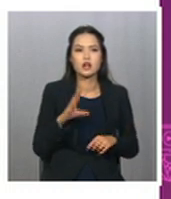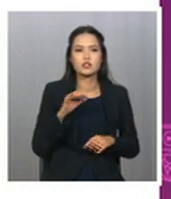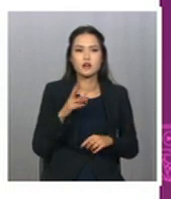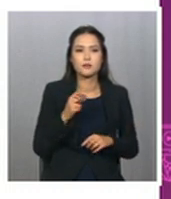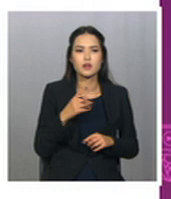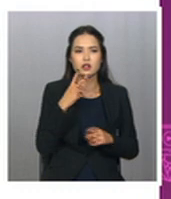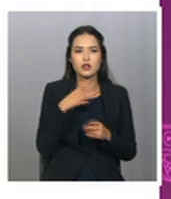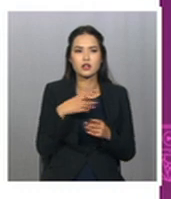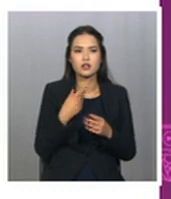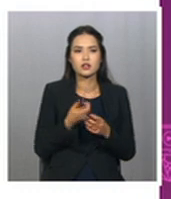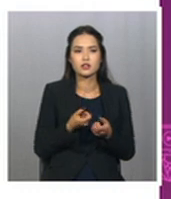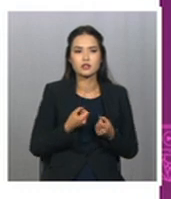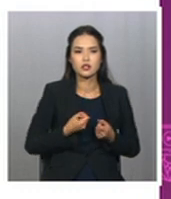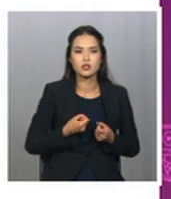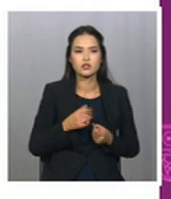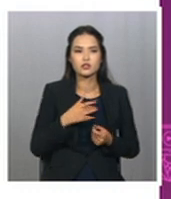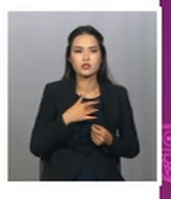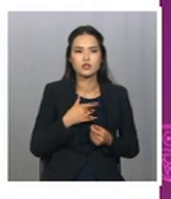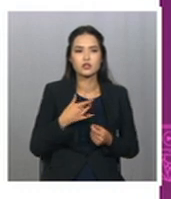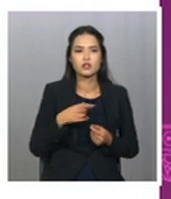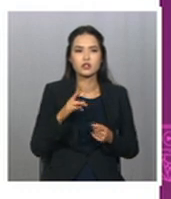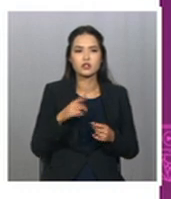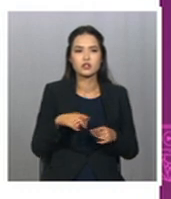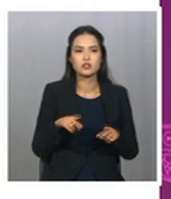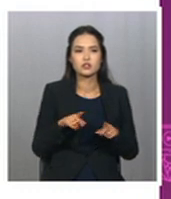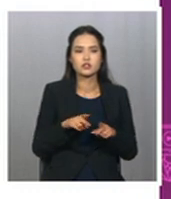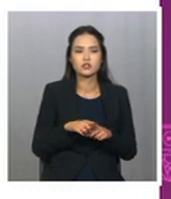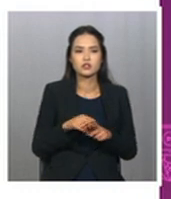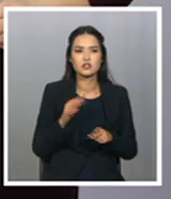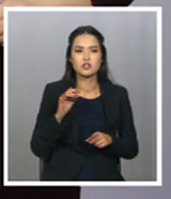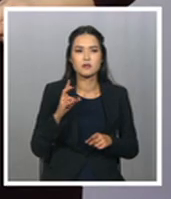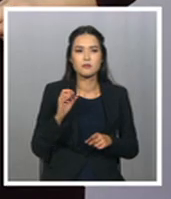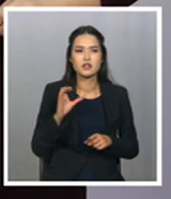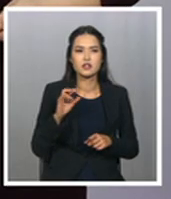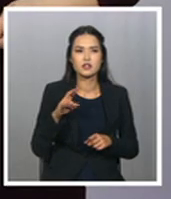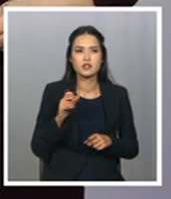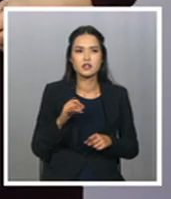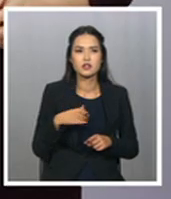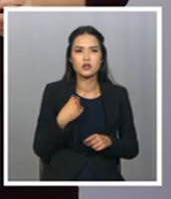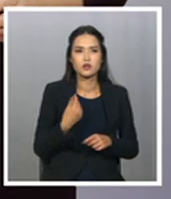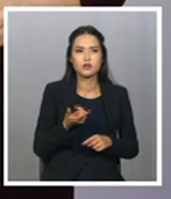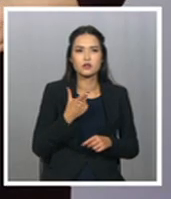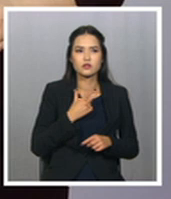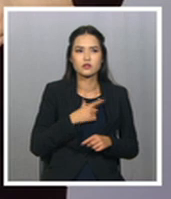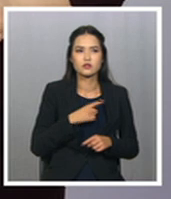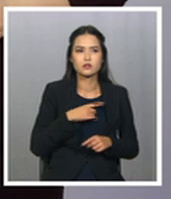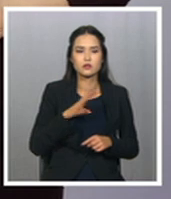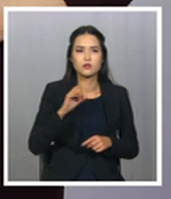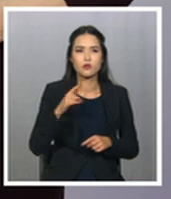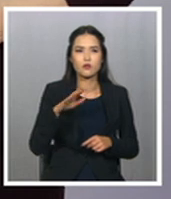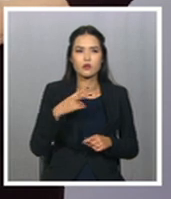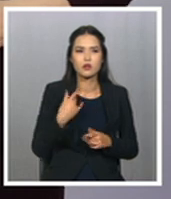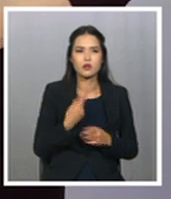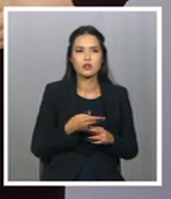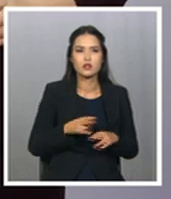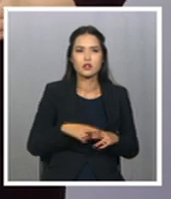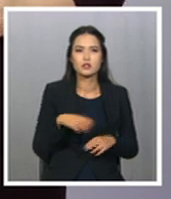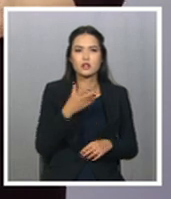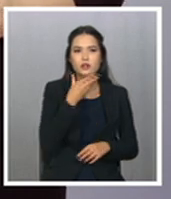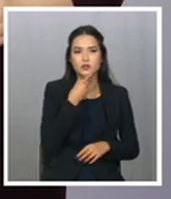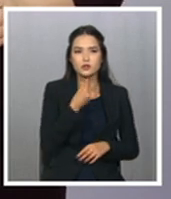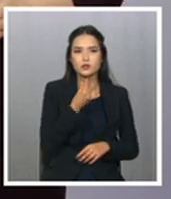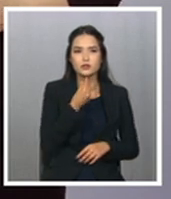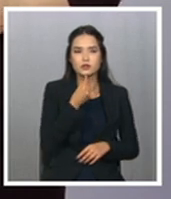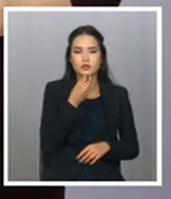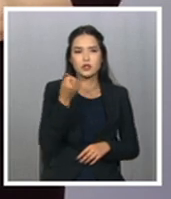тартылған қас жүрекке шабар жендеттің жебесіндей. Тоғжанның осы бейнесі арқылы біз оның сұлу